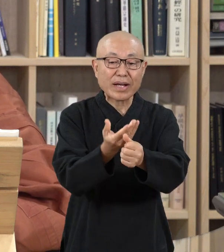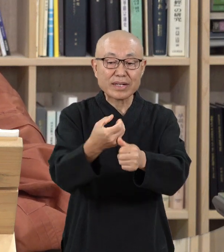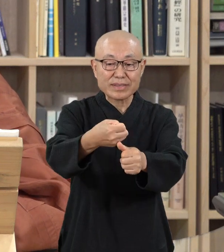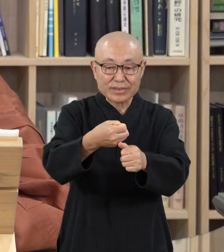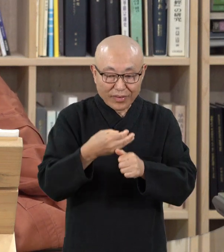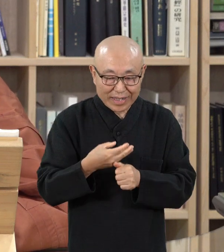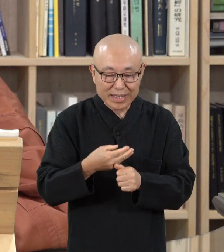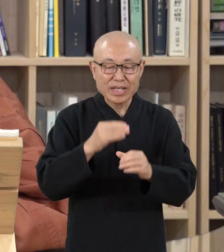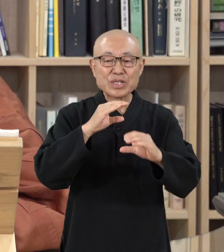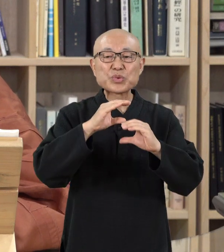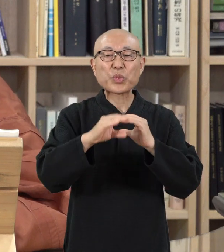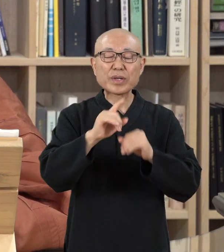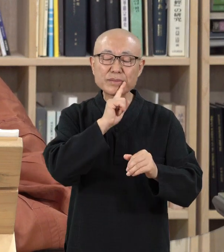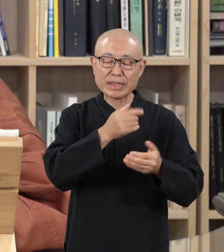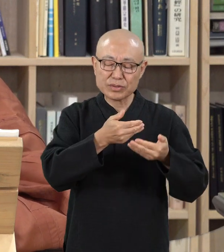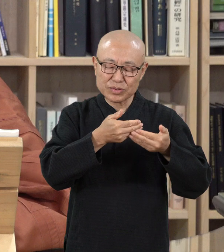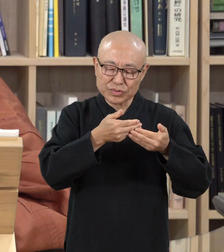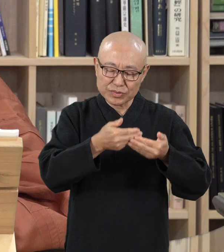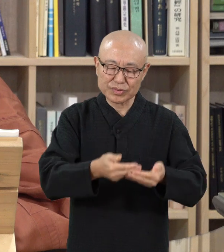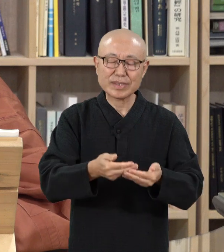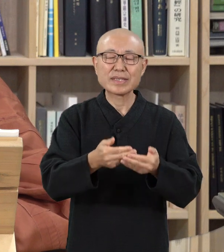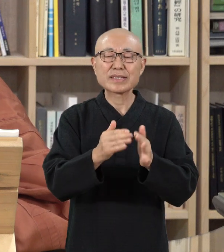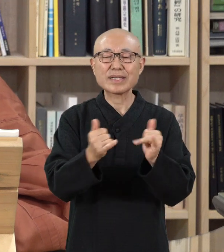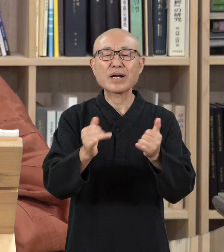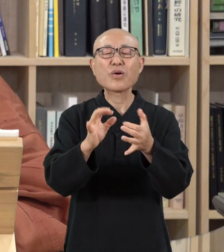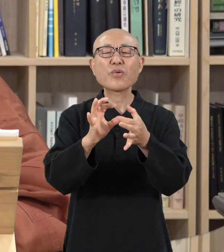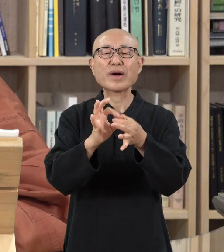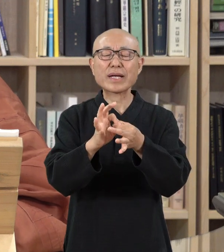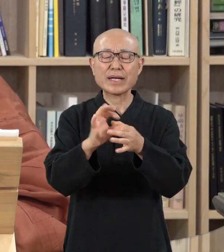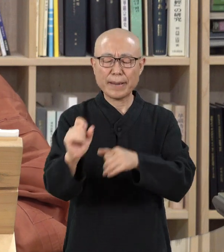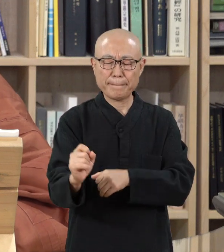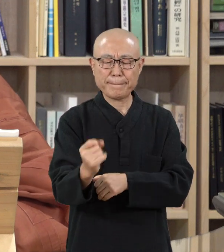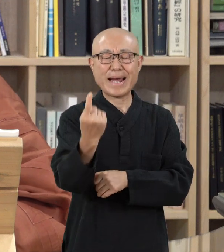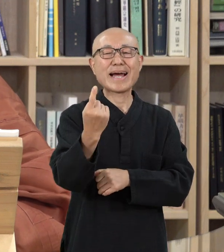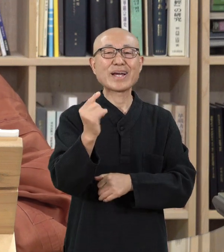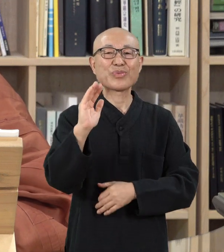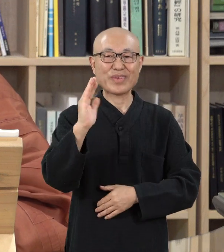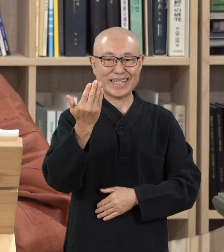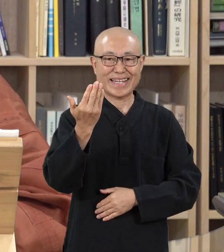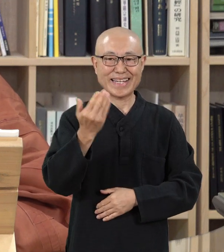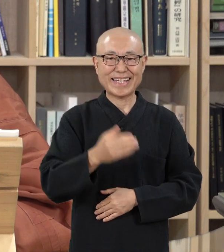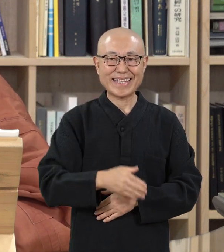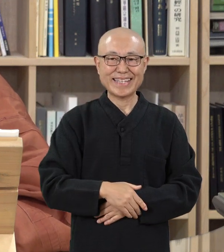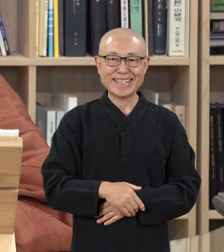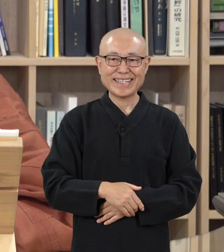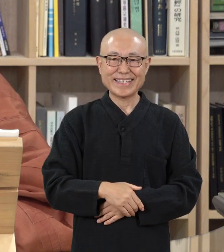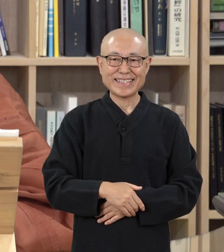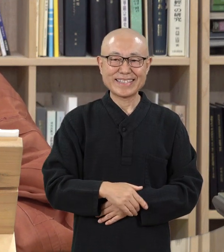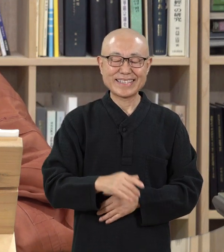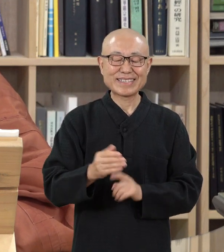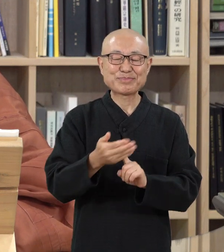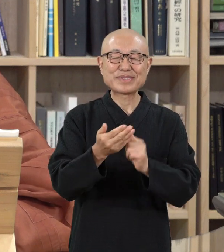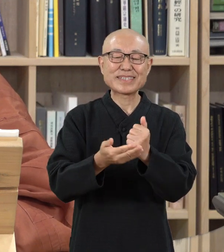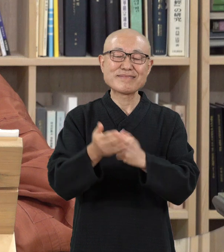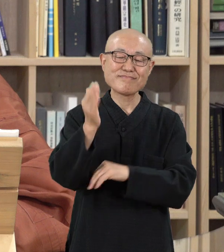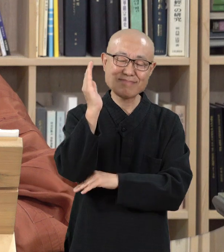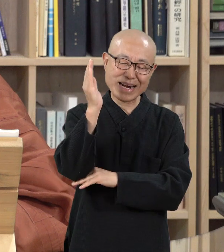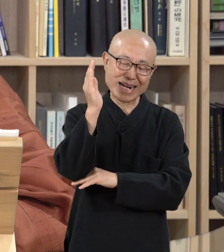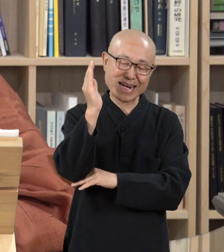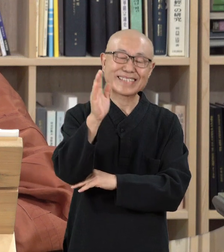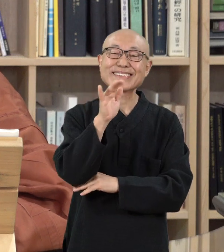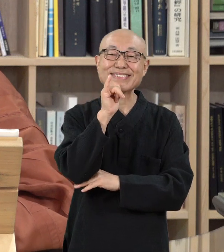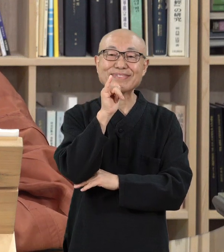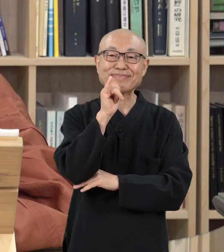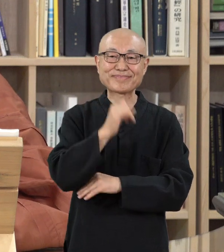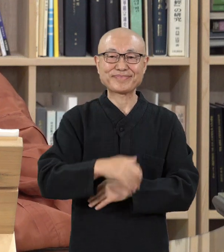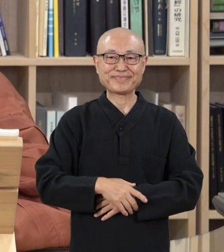소통하는 소중한 인간관계가 된다고 그렇게 아주 굉장히 강조하신 부분을 우리는